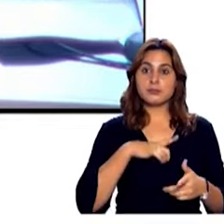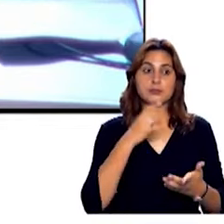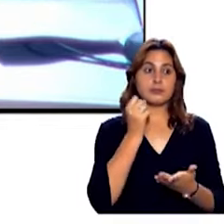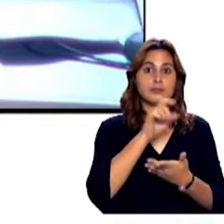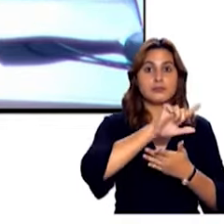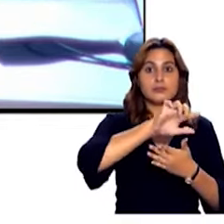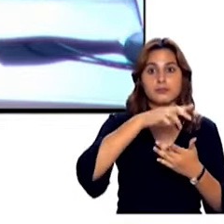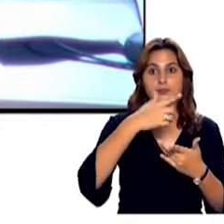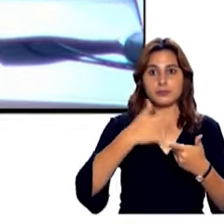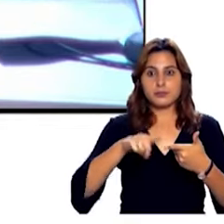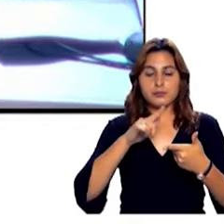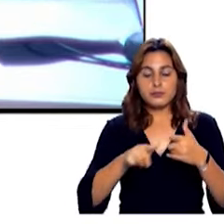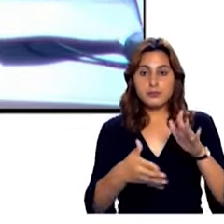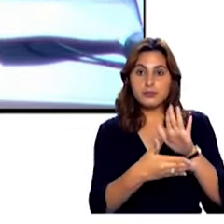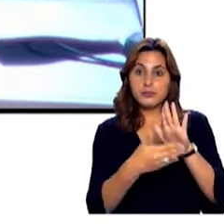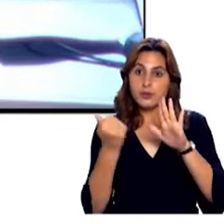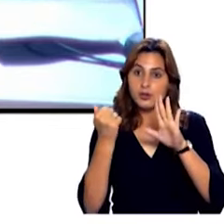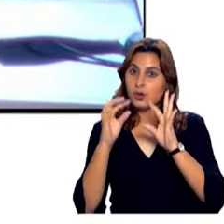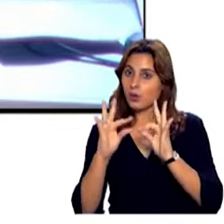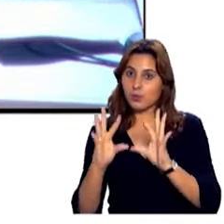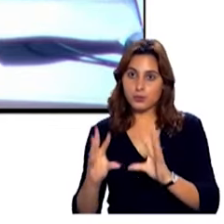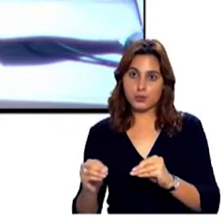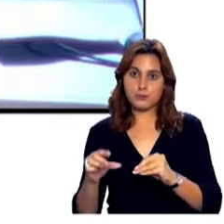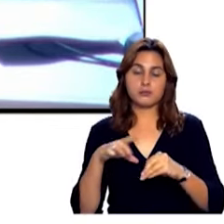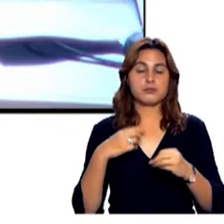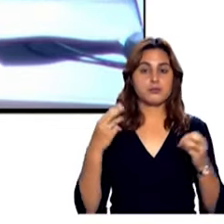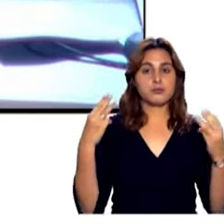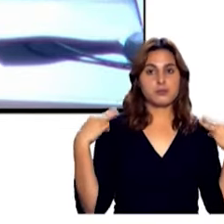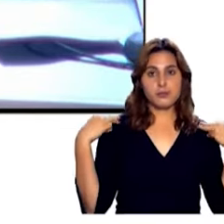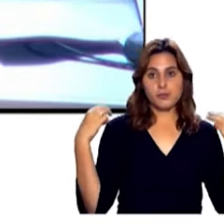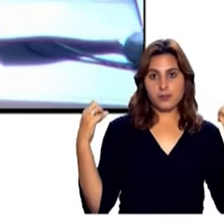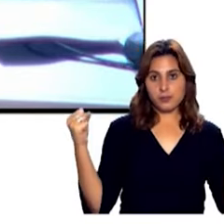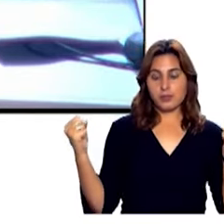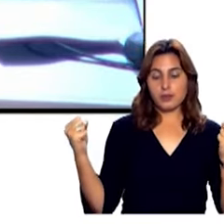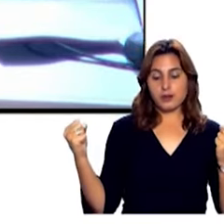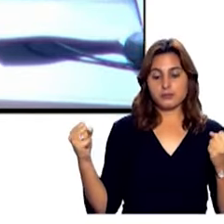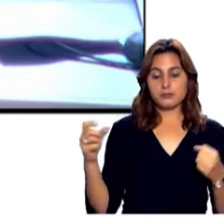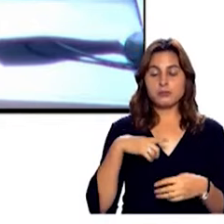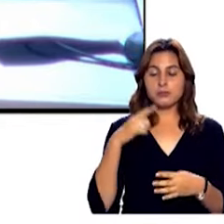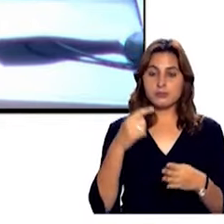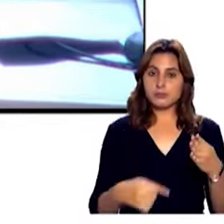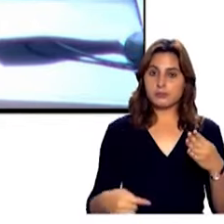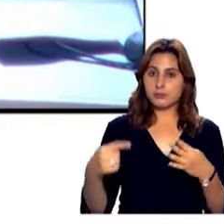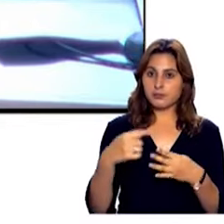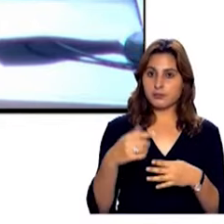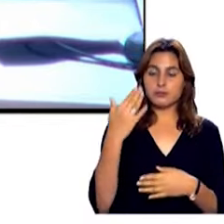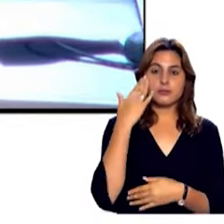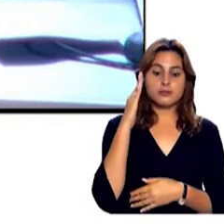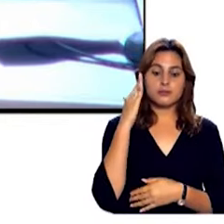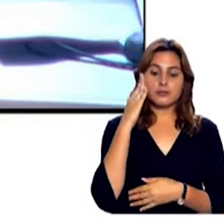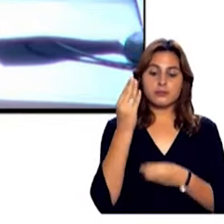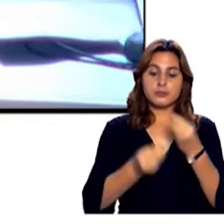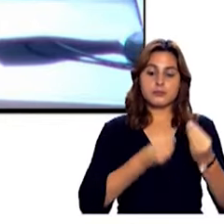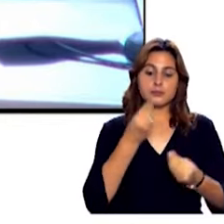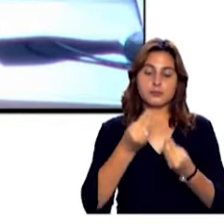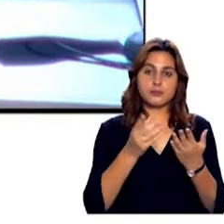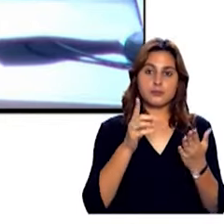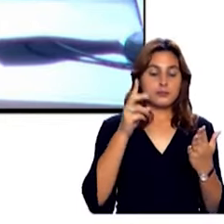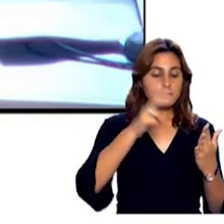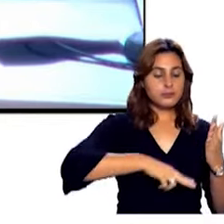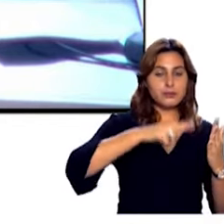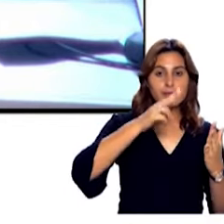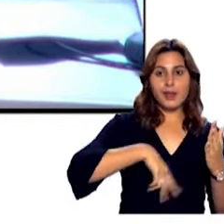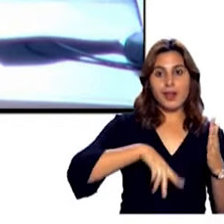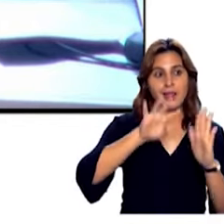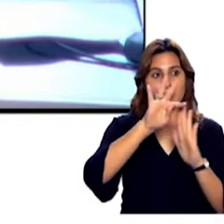du fond lorsqu'il n'y a pas de compréhension ou un probléme d'interprétation des textes de demander Son Avis à la